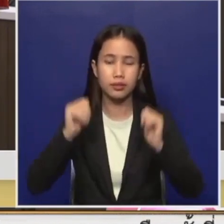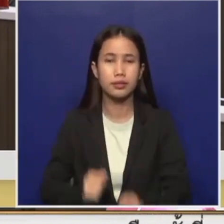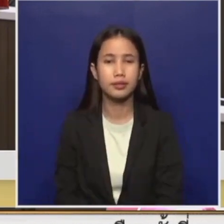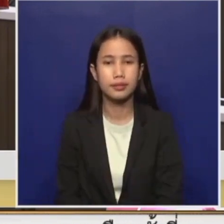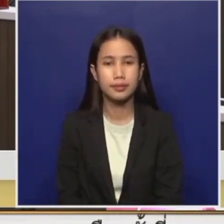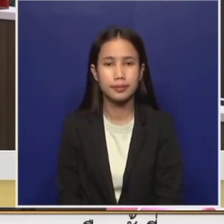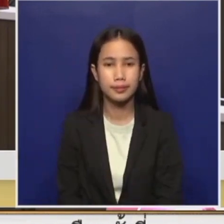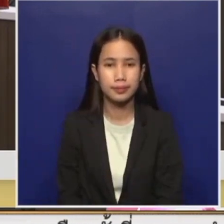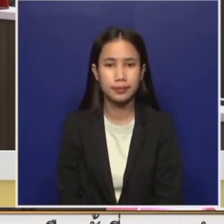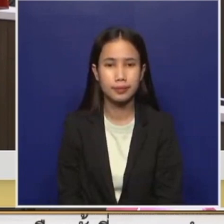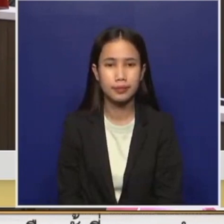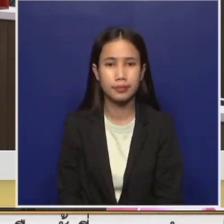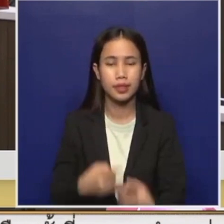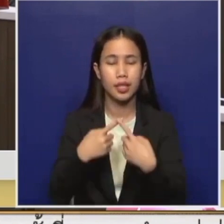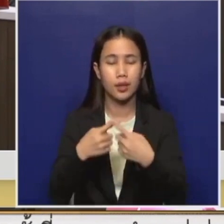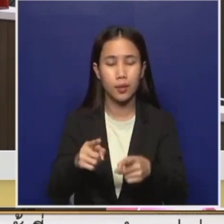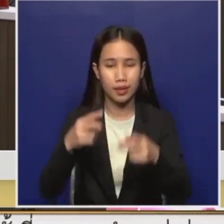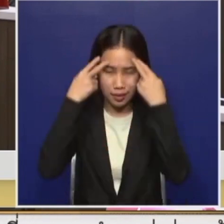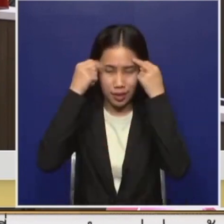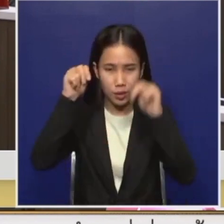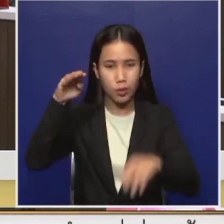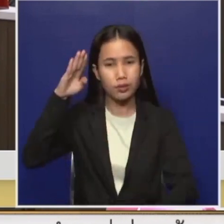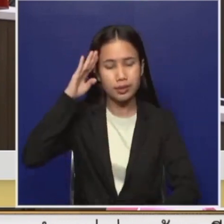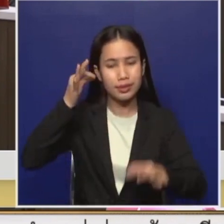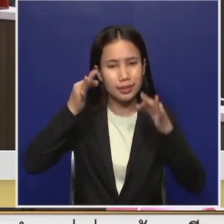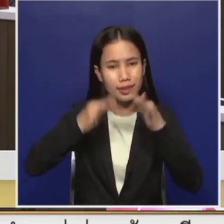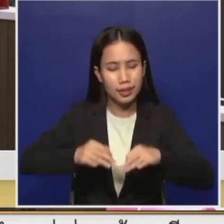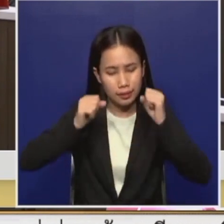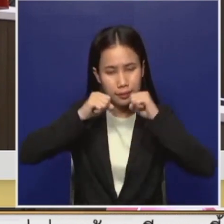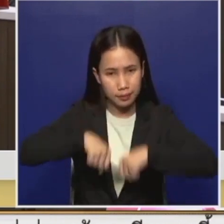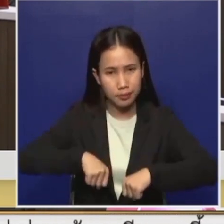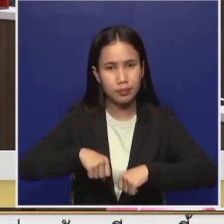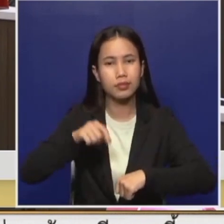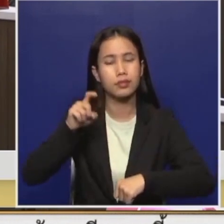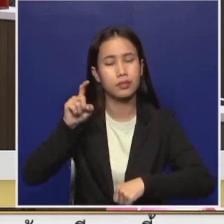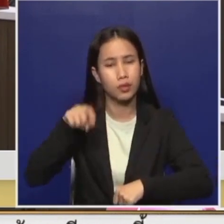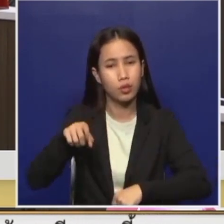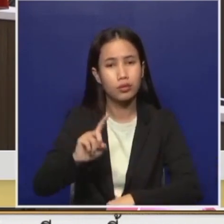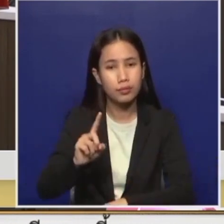พี่กิจะท่ใยกตัดสิ sittจ องคพยฐทะหมดช่วยกันนะครับมาทำโงรกษาไ้